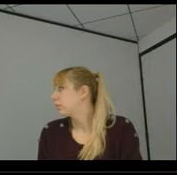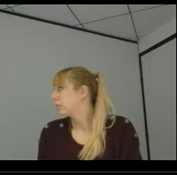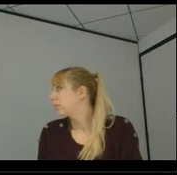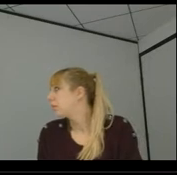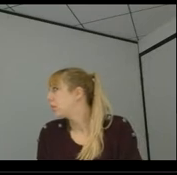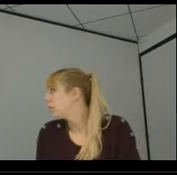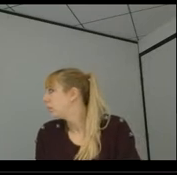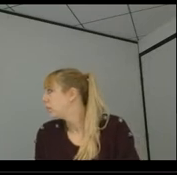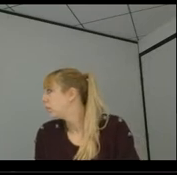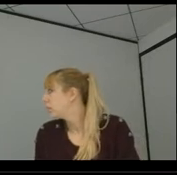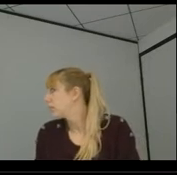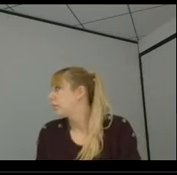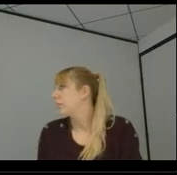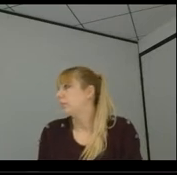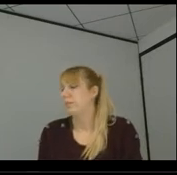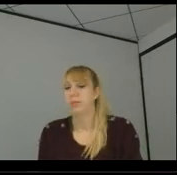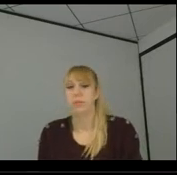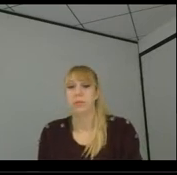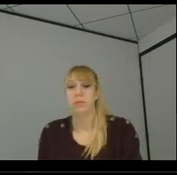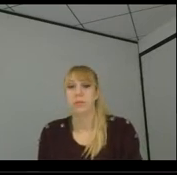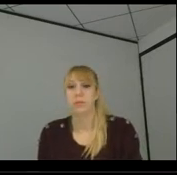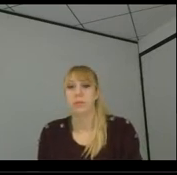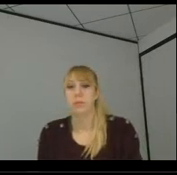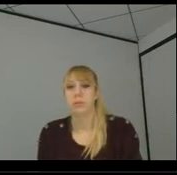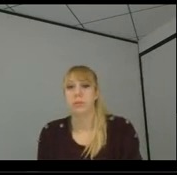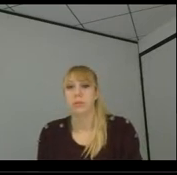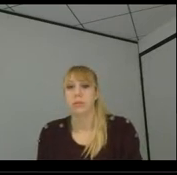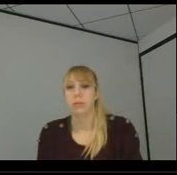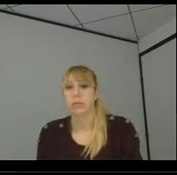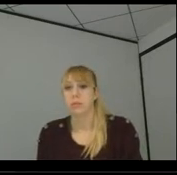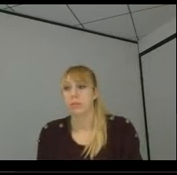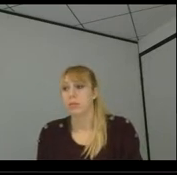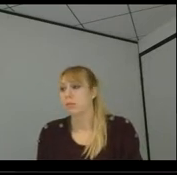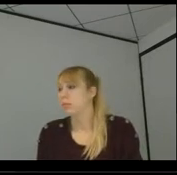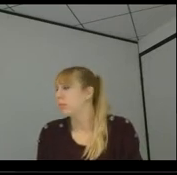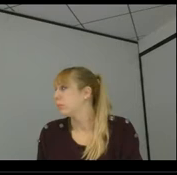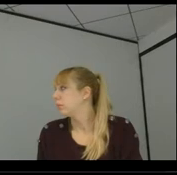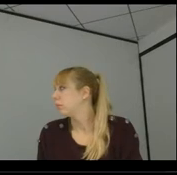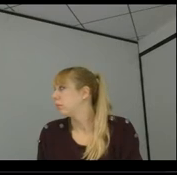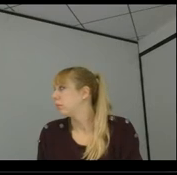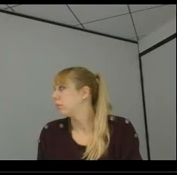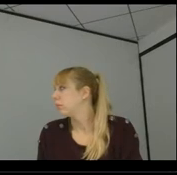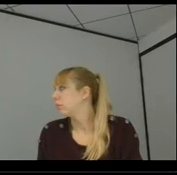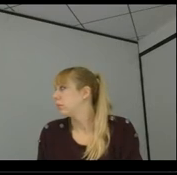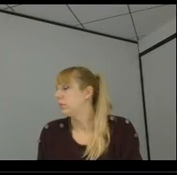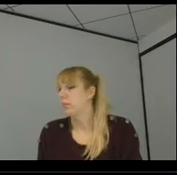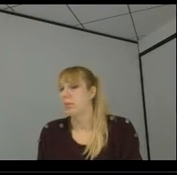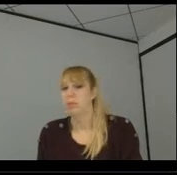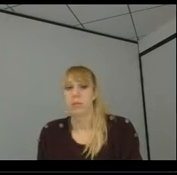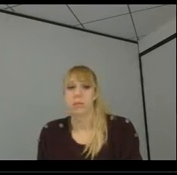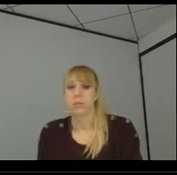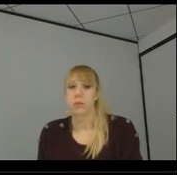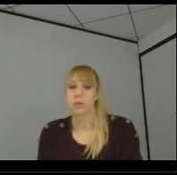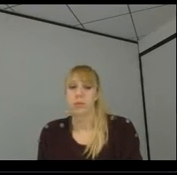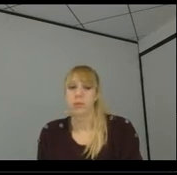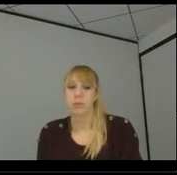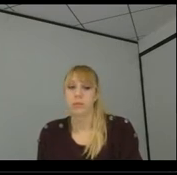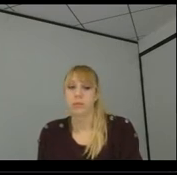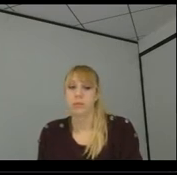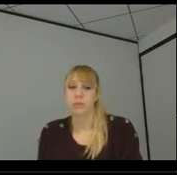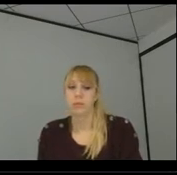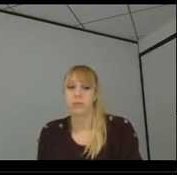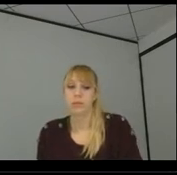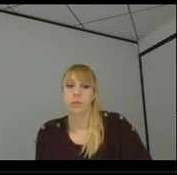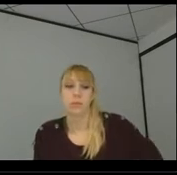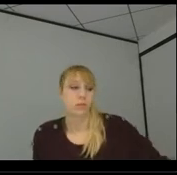bien quelles sont les applications qui peuvent être utilisées. On va interdire toute autre application. On va pouvoir gérer son parc de clés USB